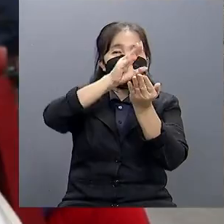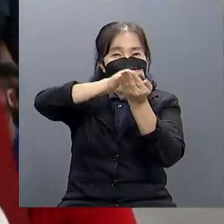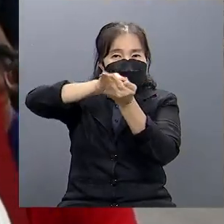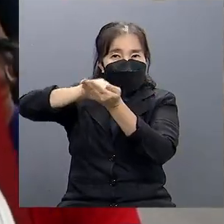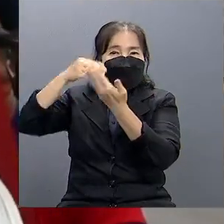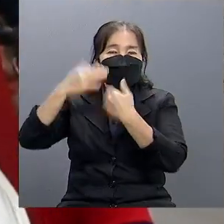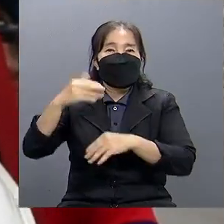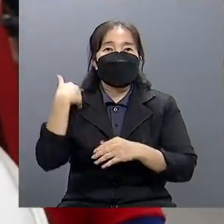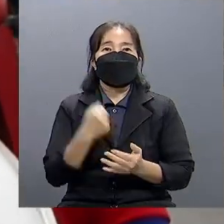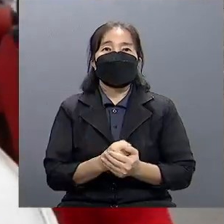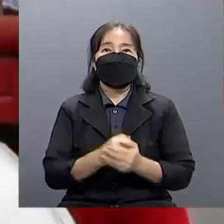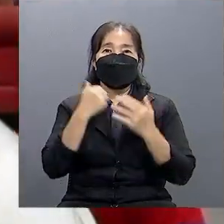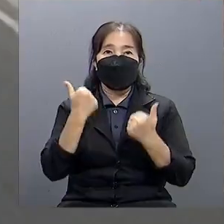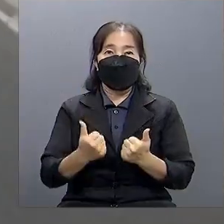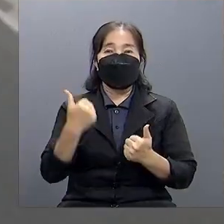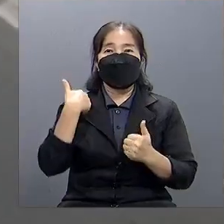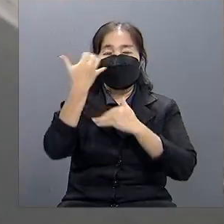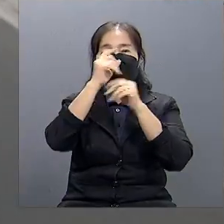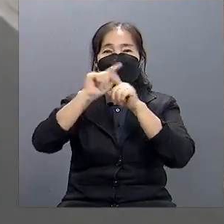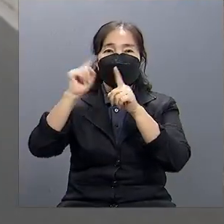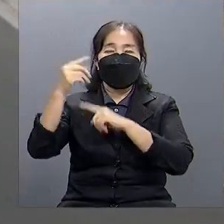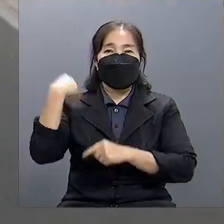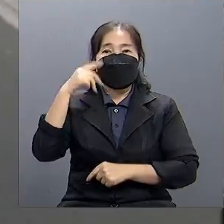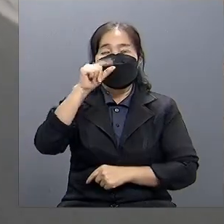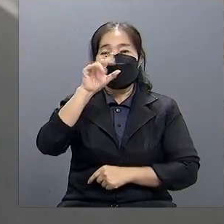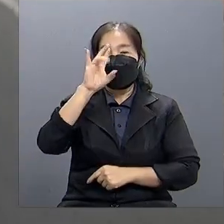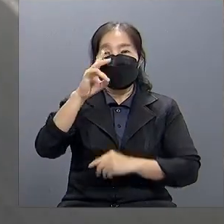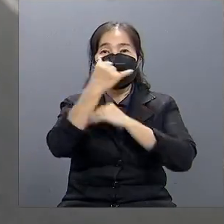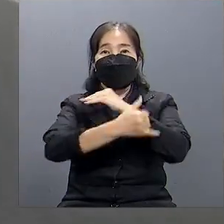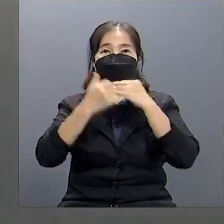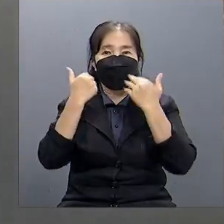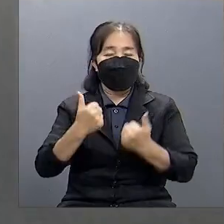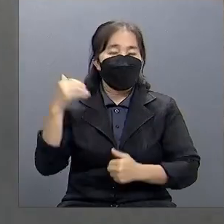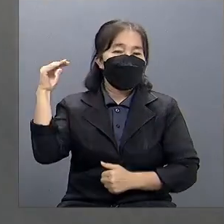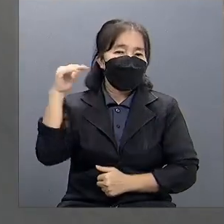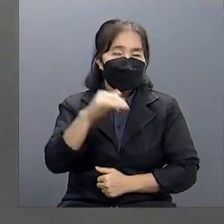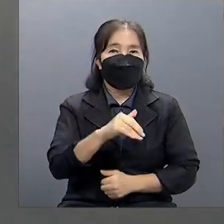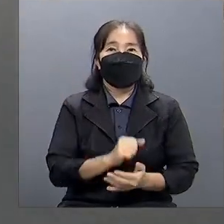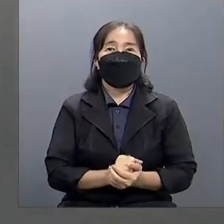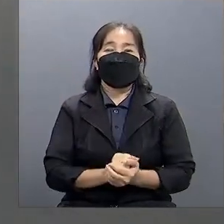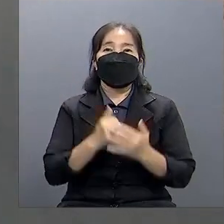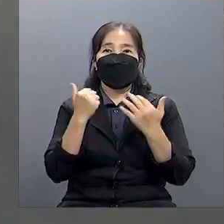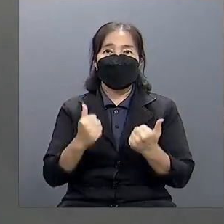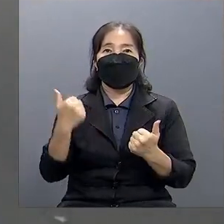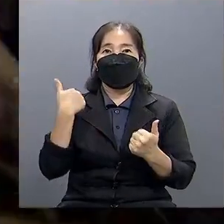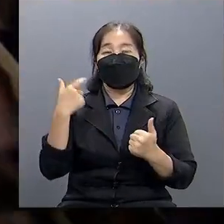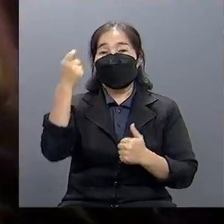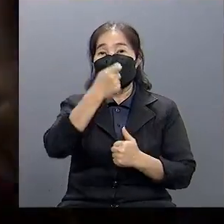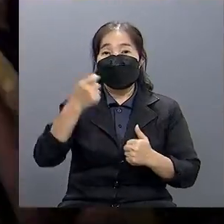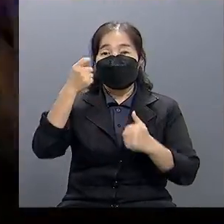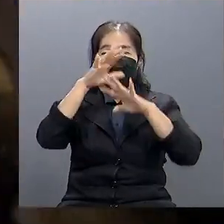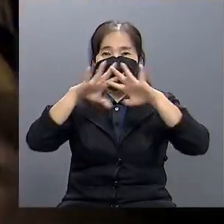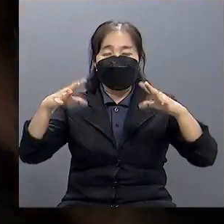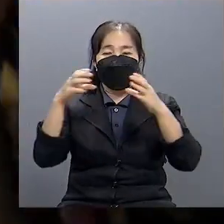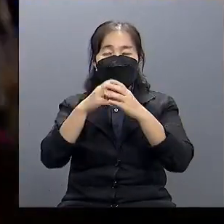หมด27ประเทศนะคะที่ปัจจุบันอยู่ในช่วงตกต่ำที่สุดในจำนวนนี้มีอาเซียนอยู่2ประเทศด้วยกันค่ะนอกจากไท